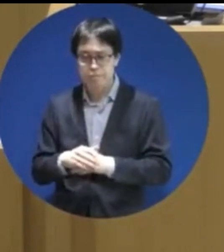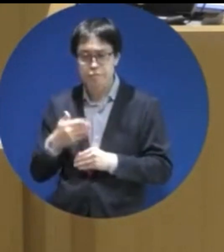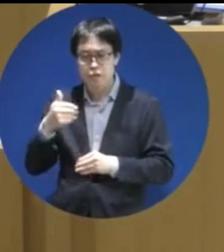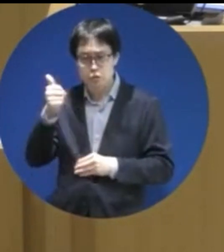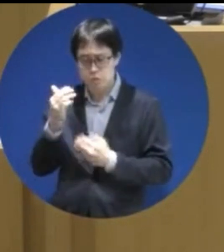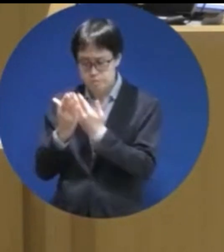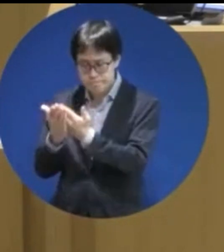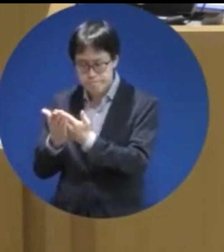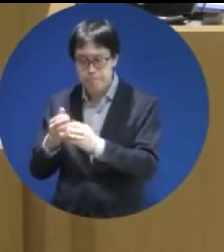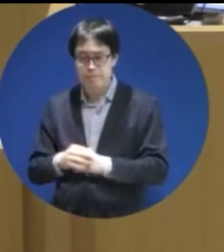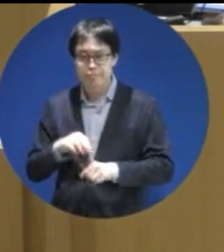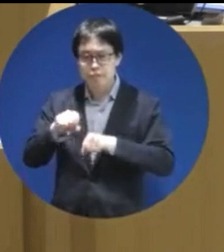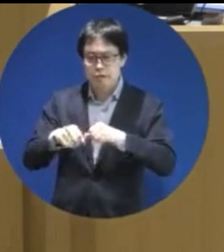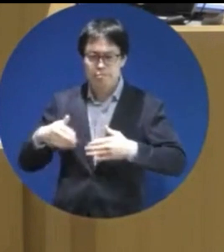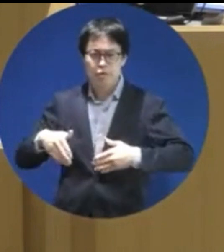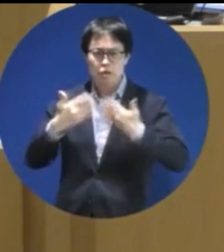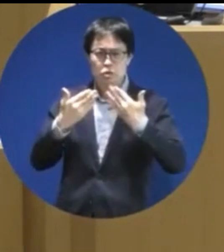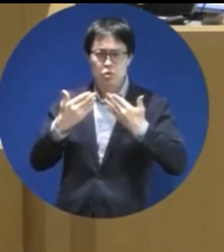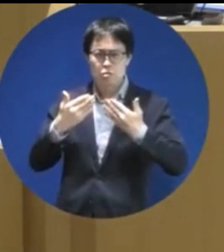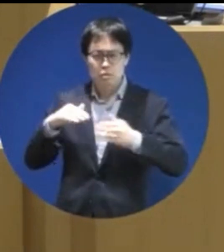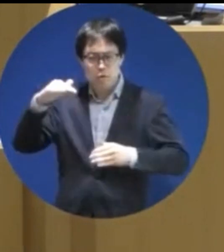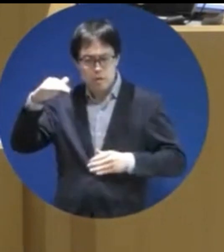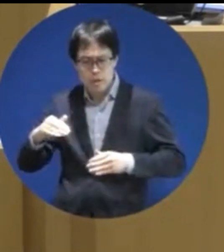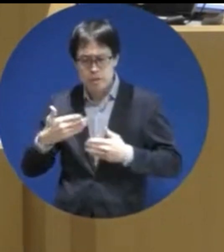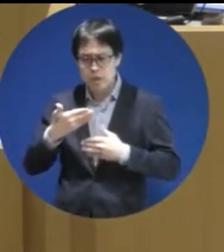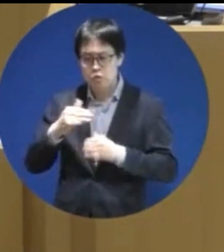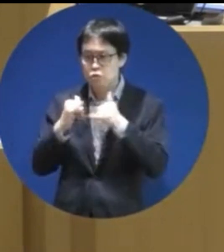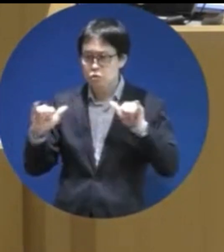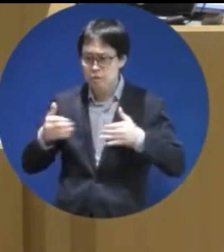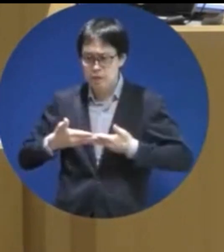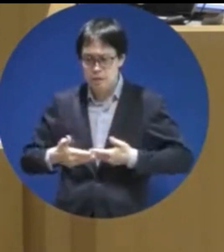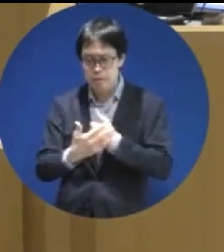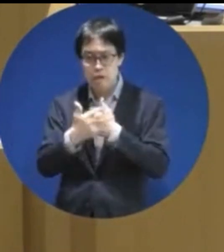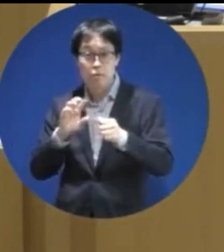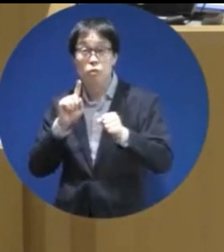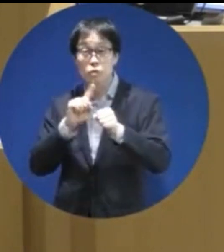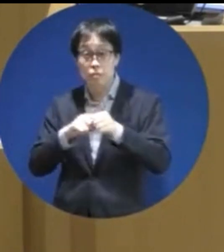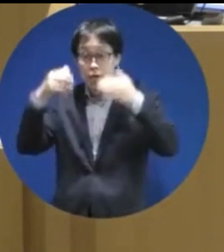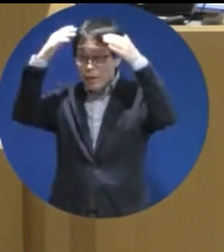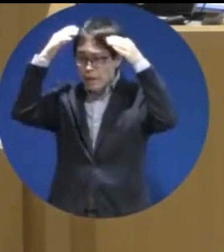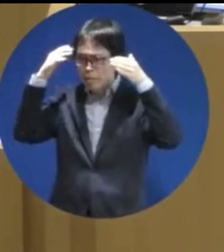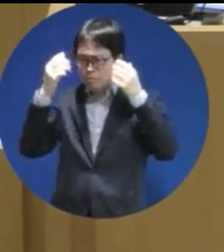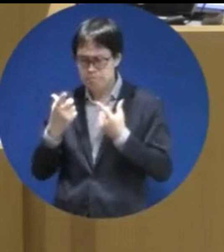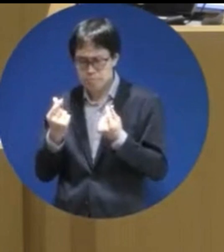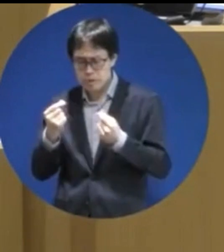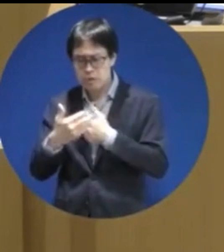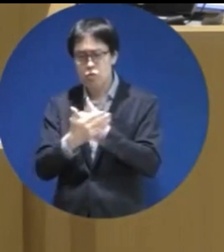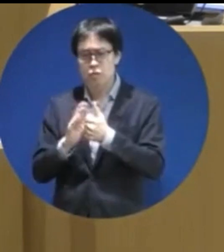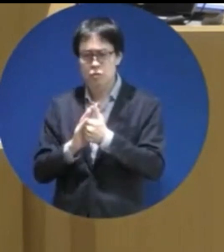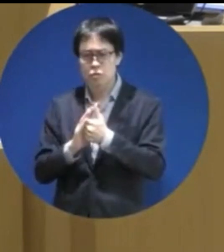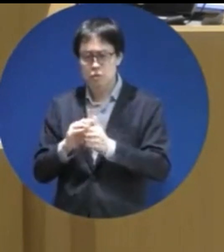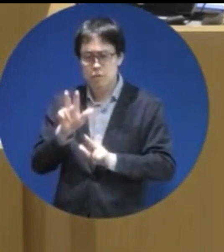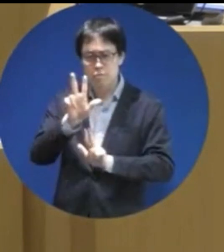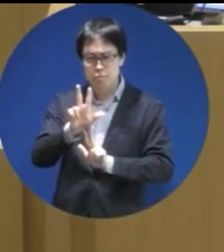います。自転車事故のリスクを減らし、区民の安全を守るためには、ヘルメット着用の徹底、そして交